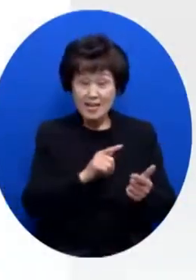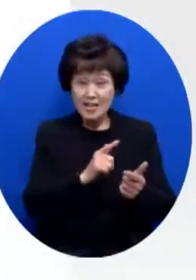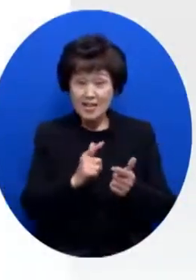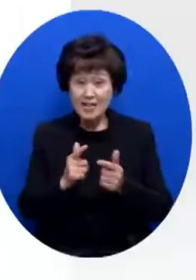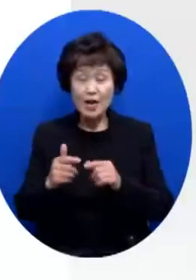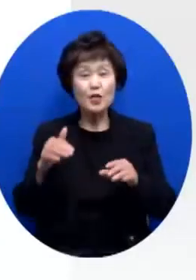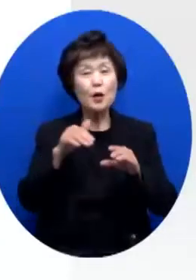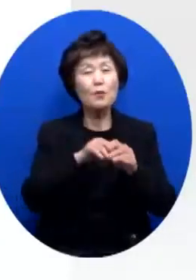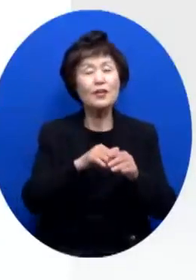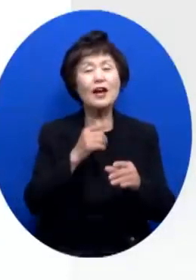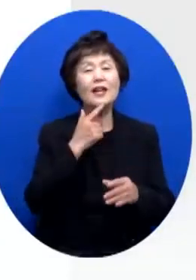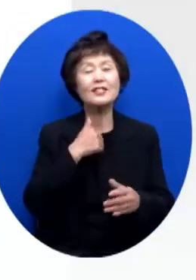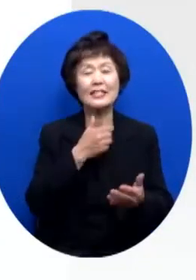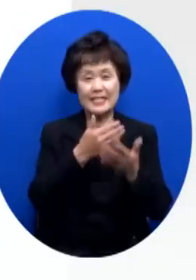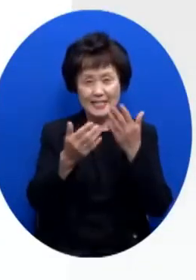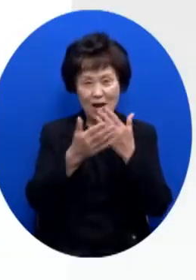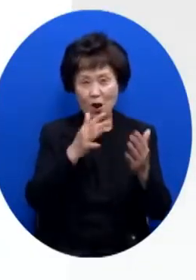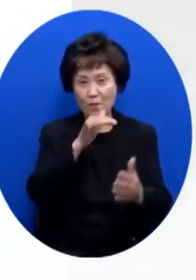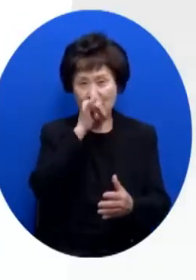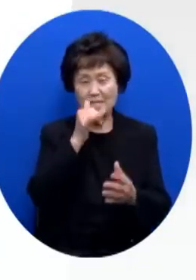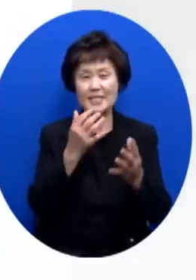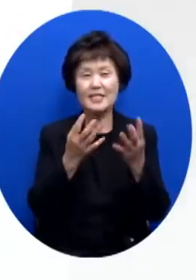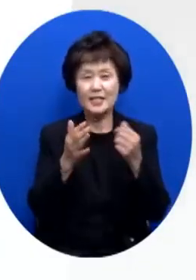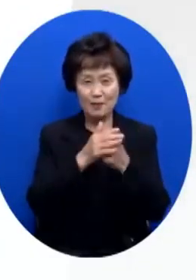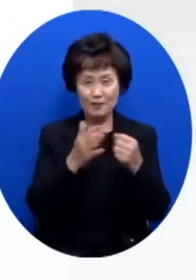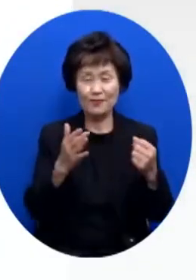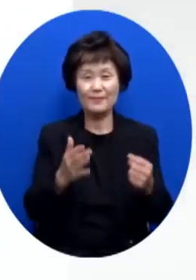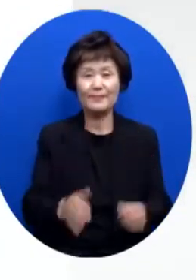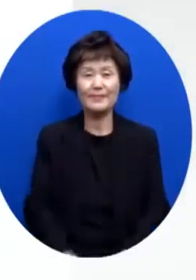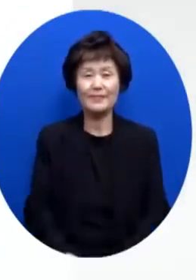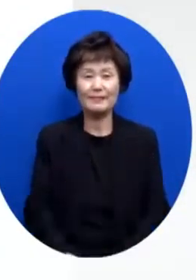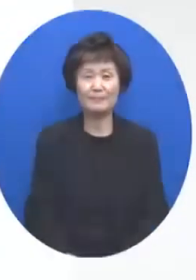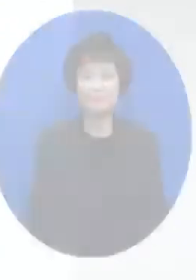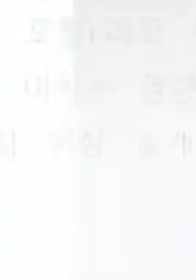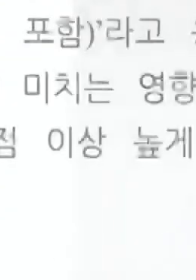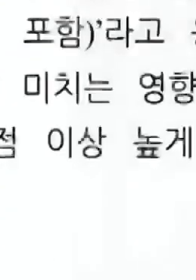체험이 많기 때문인 것으로 나타났습니다. 지금까지 소셜브리핑 크리스천을 위한 세상보기였습니다.